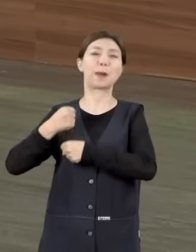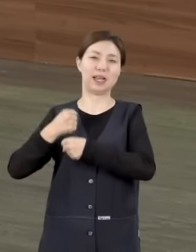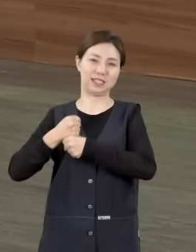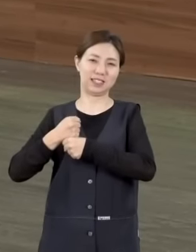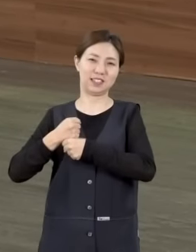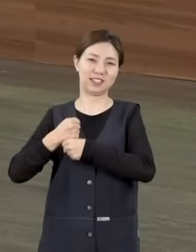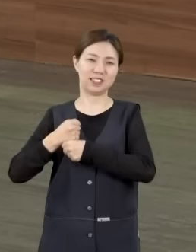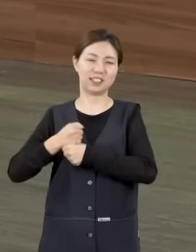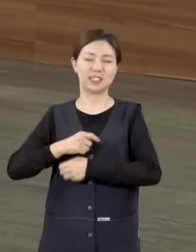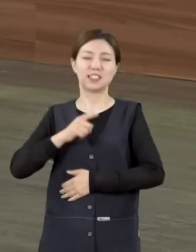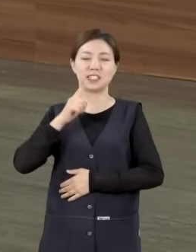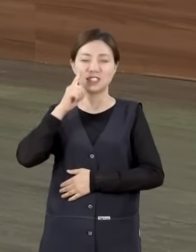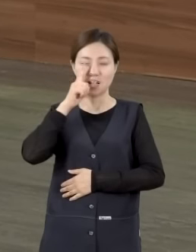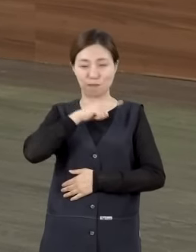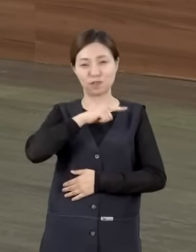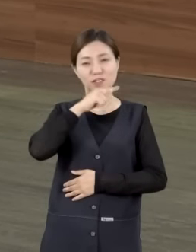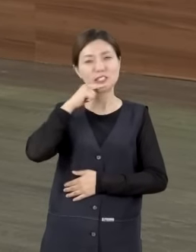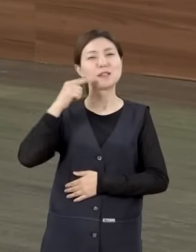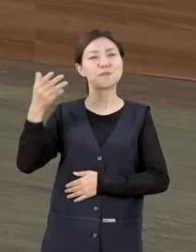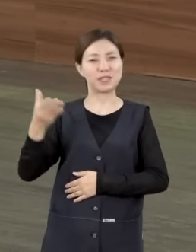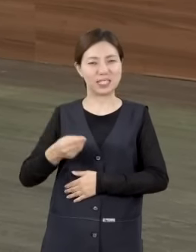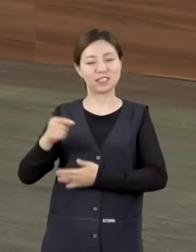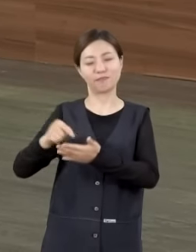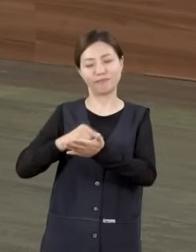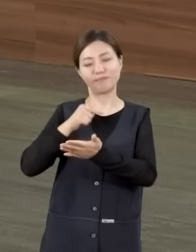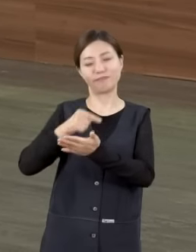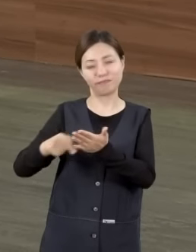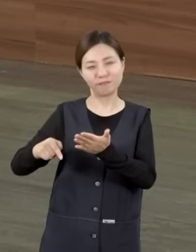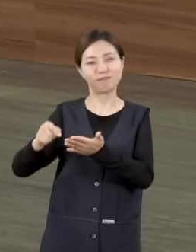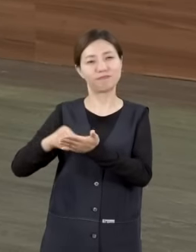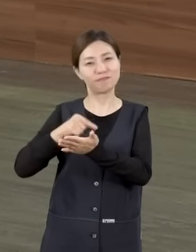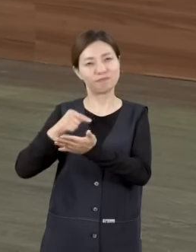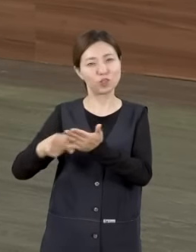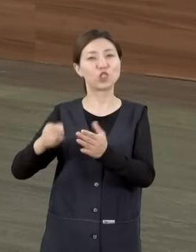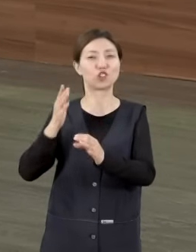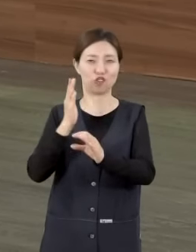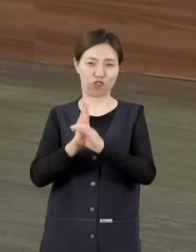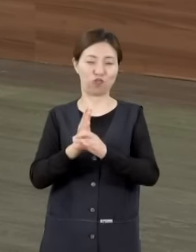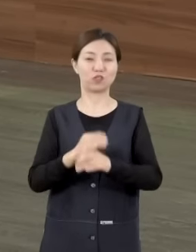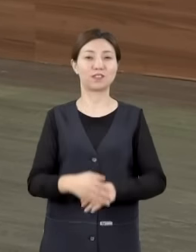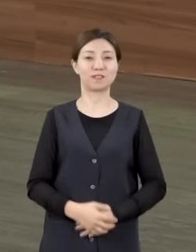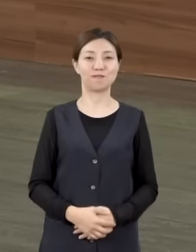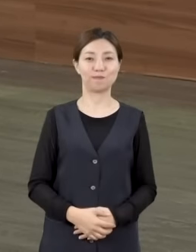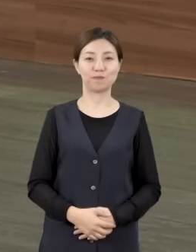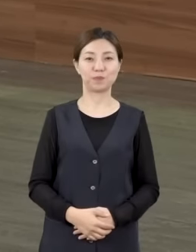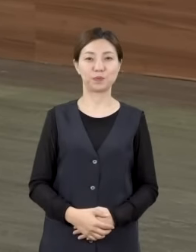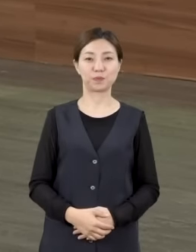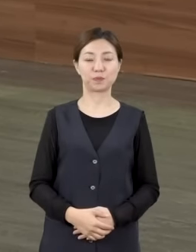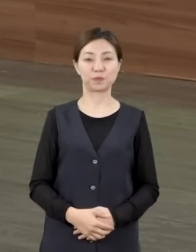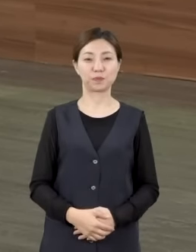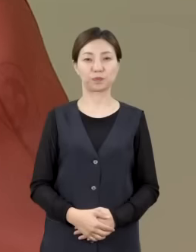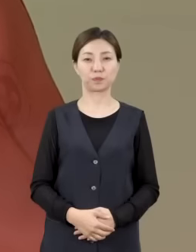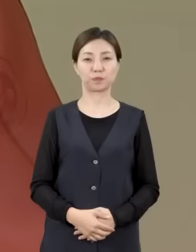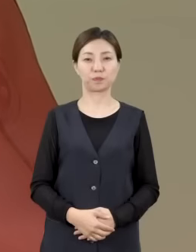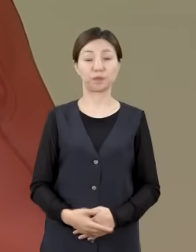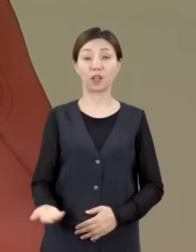전생에 숙세 지었던 빚을 갚고 있는 것이니라